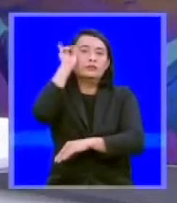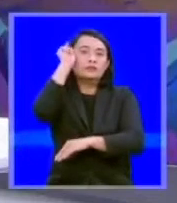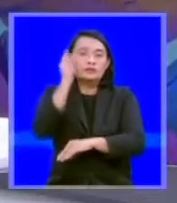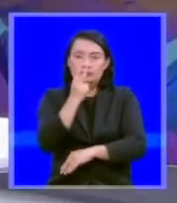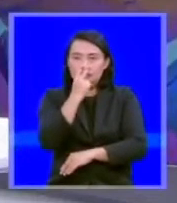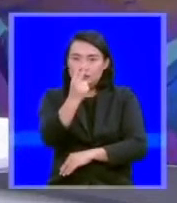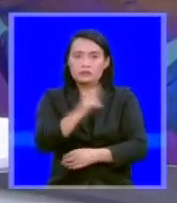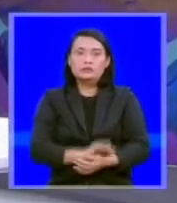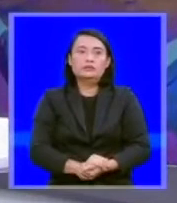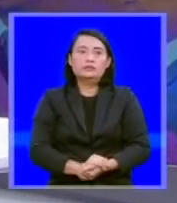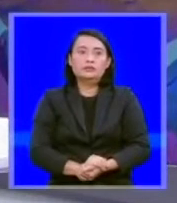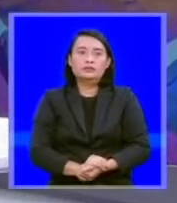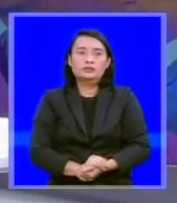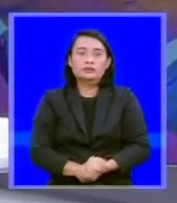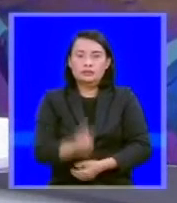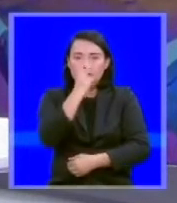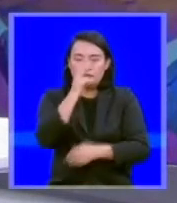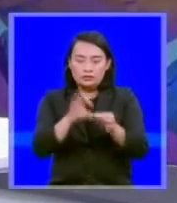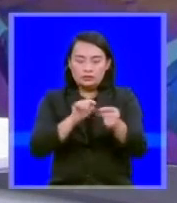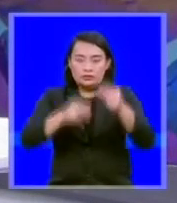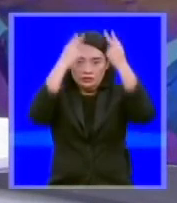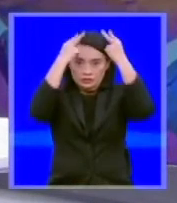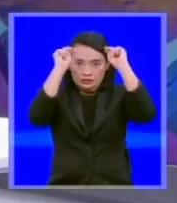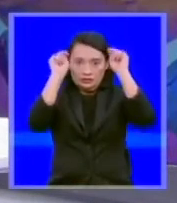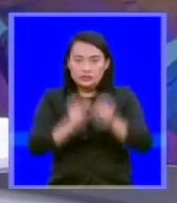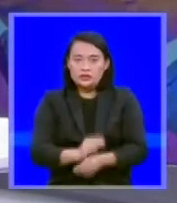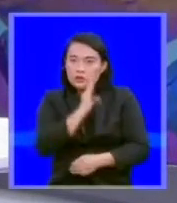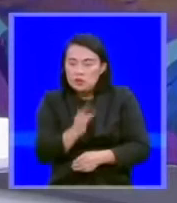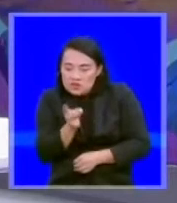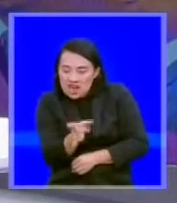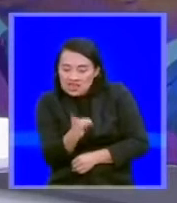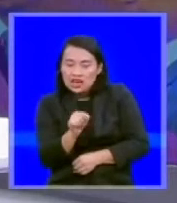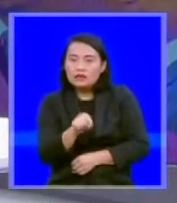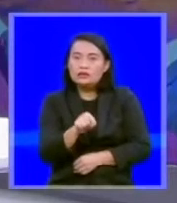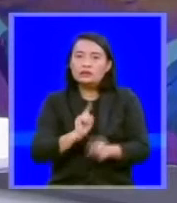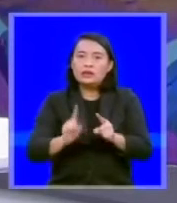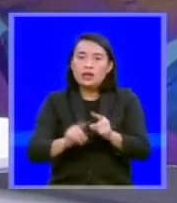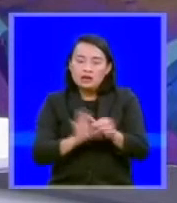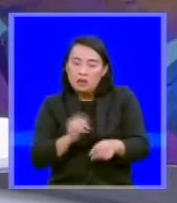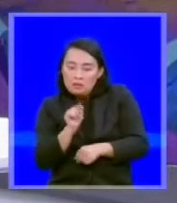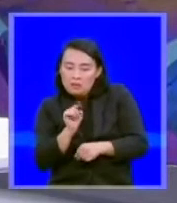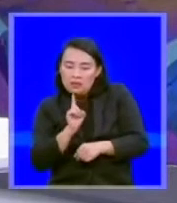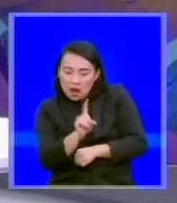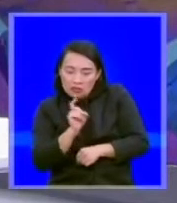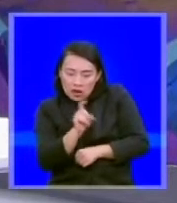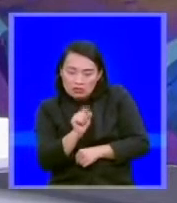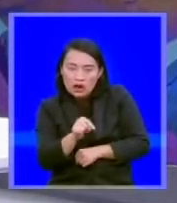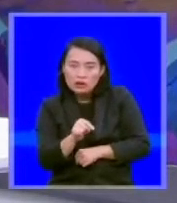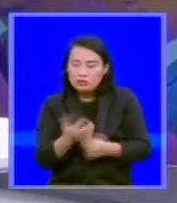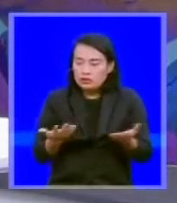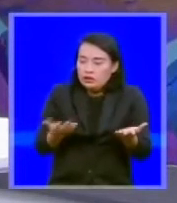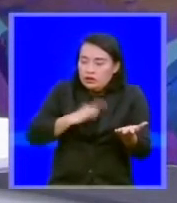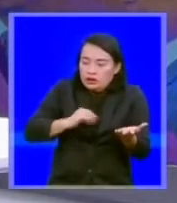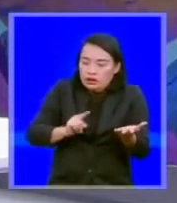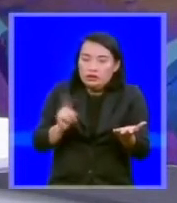ตาไปที่อารมณ์ของท่านนายกด้วยนะว ่ าถ้าเกิดถูกยั่วยุถูกอภิปรายโหจี้แรงๆเนี่ยท่านจะมีปฏิกิริยาอย่างไรอย่าง